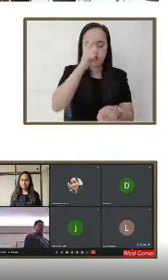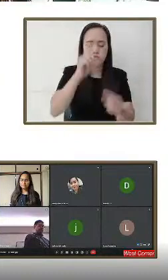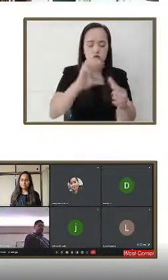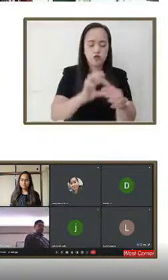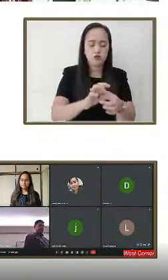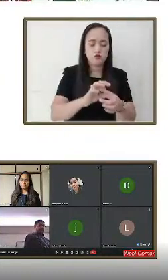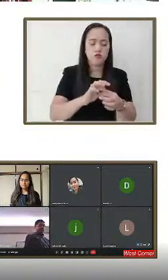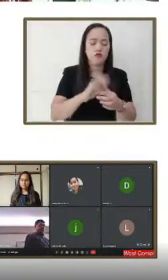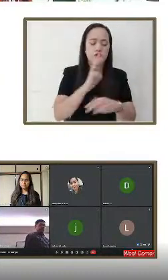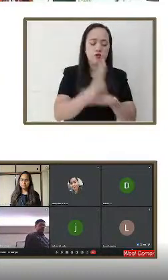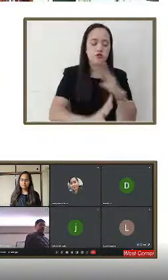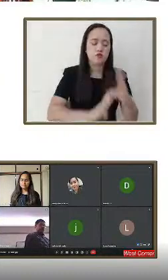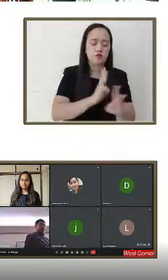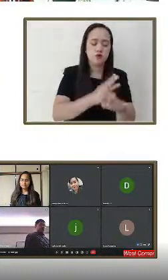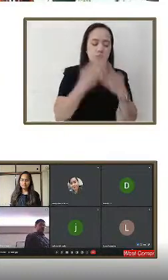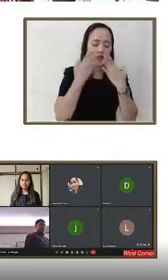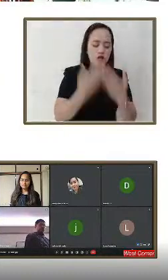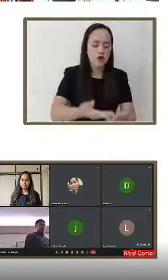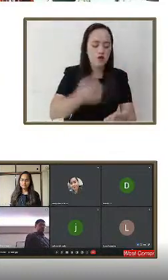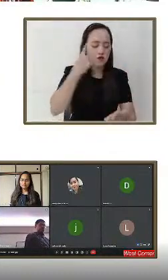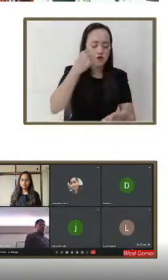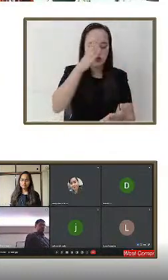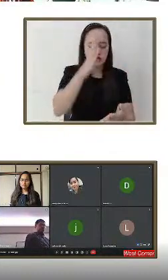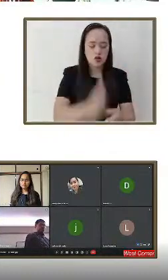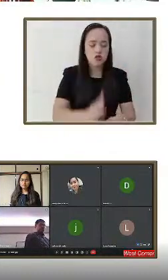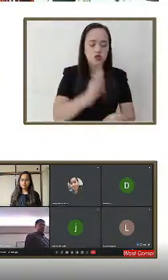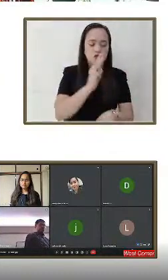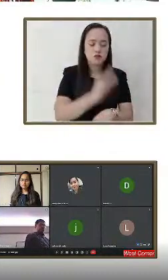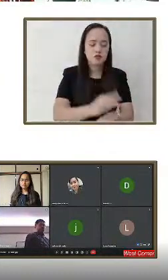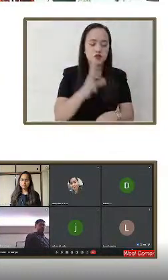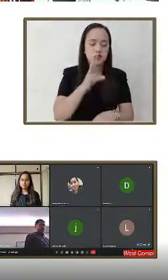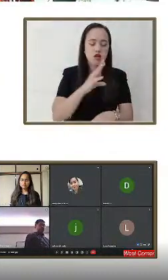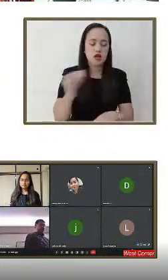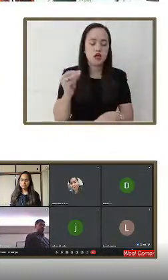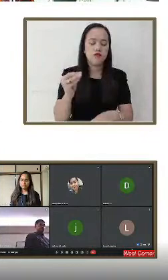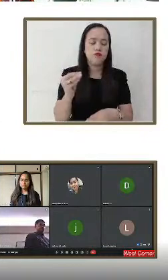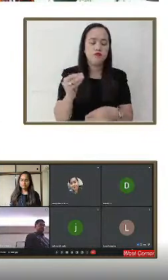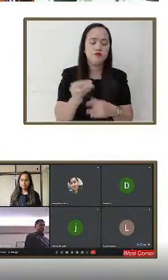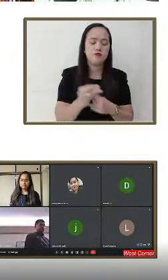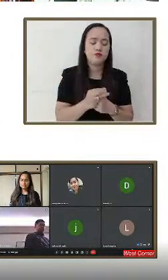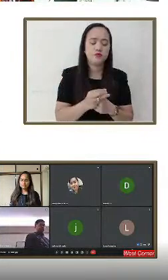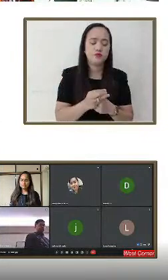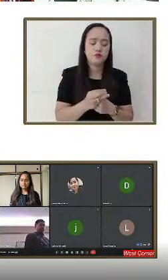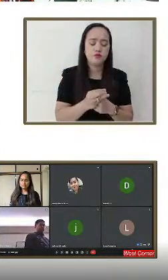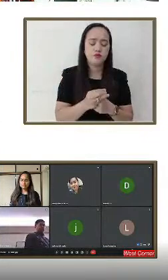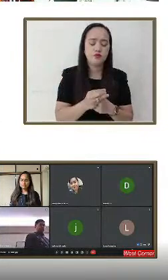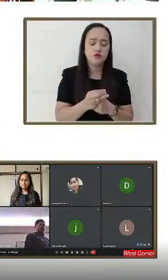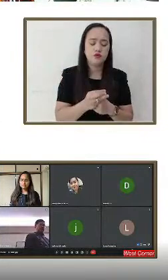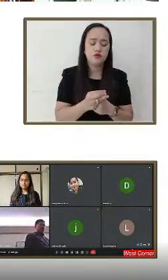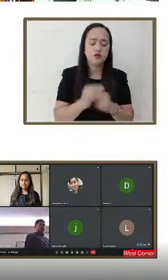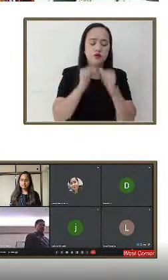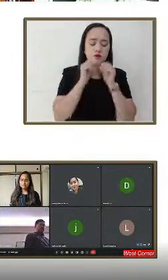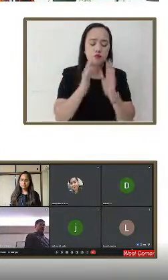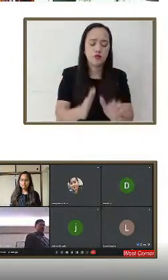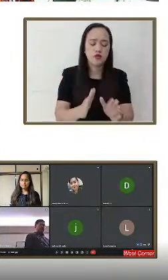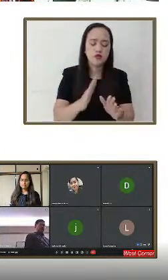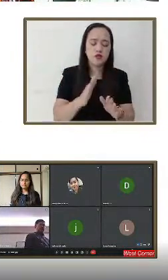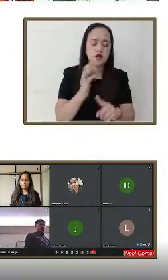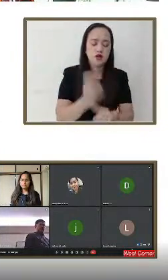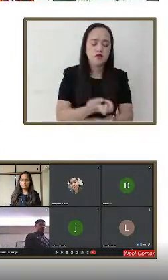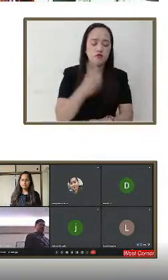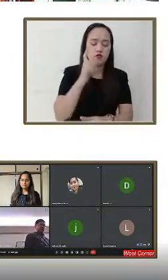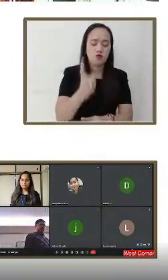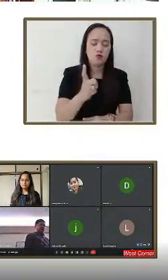sa ministry ng church na ito, Panginoon, sa mga missions din po ng church na ito, Panginoon. O Diyos, pagpalain niyo po ang gawain doon po